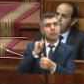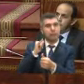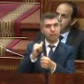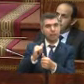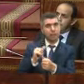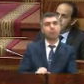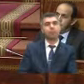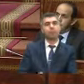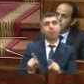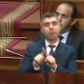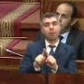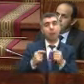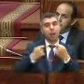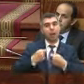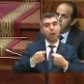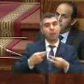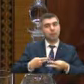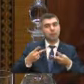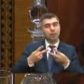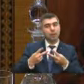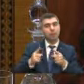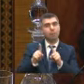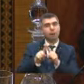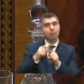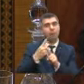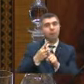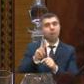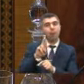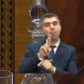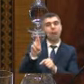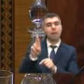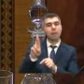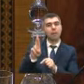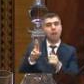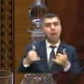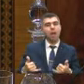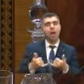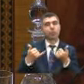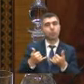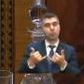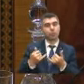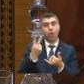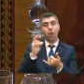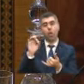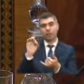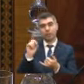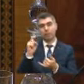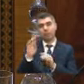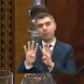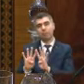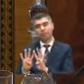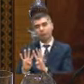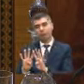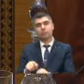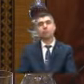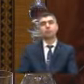الرئيس بإعطاء مدلول عملي للتوجيهات الملكية في خطاب العرش 20 غشت سيد الرئيس،